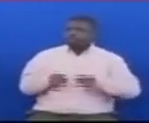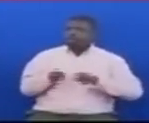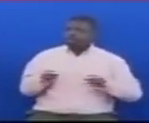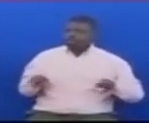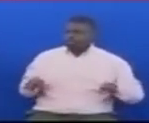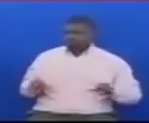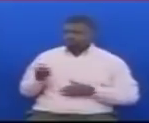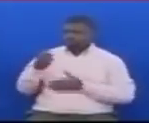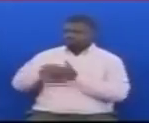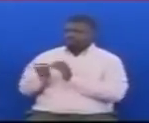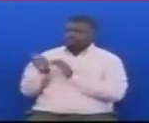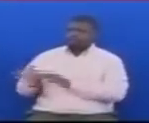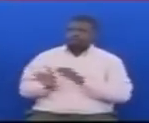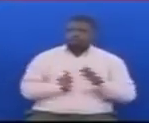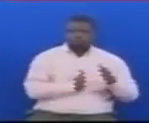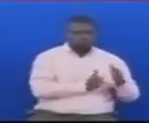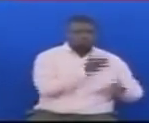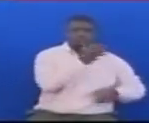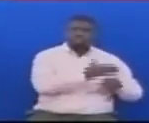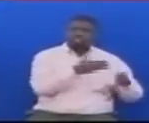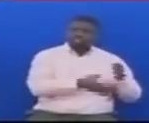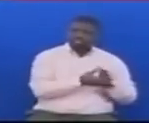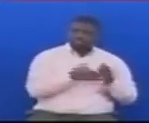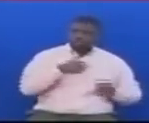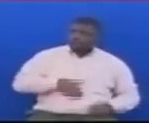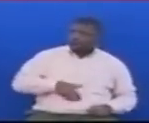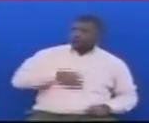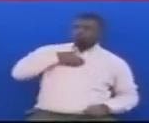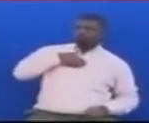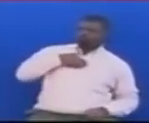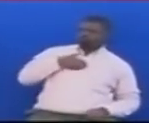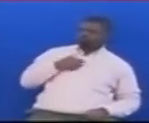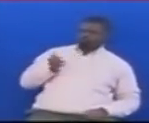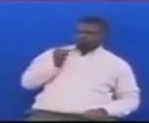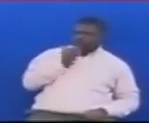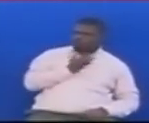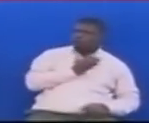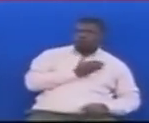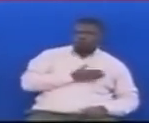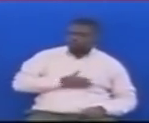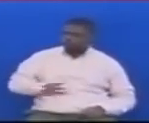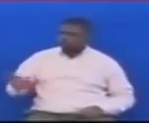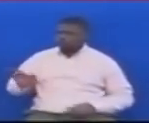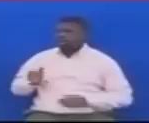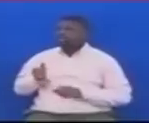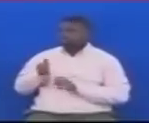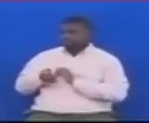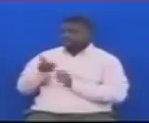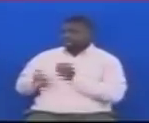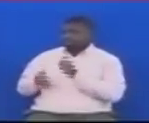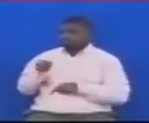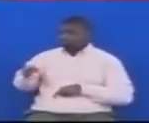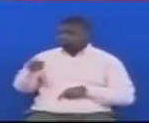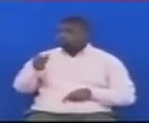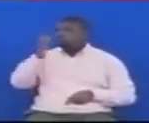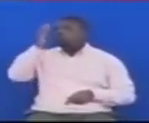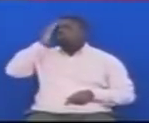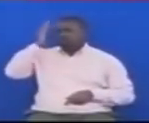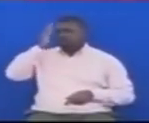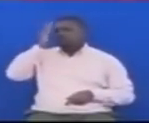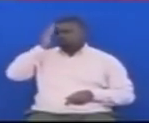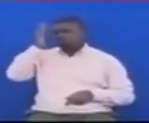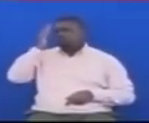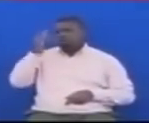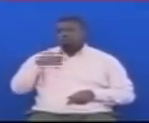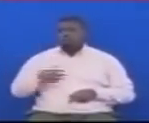ilikuwa imeshaingia katika mpango wa ujenzi. Nimuondoe hofu mheshimiwa mbunge. Ni kweli tunatambua changamoto hiyo, lakini kwa sasa kwa sababu